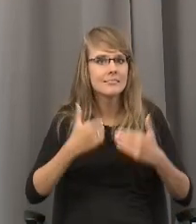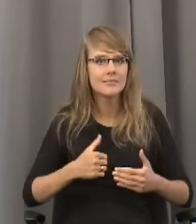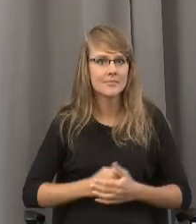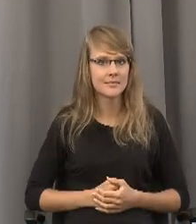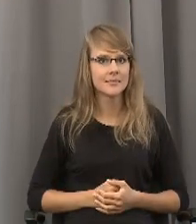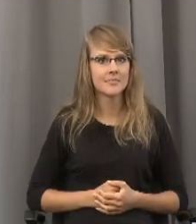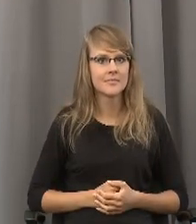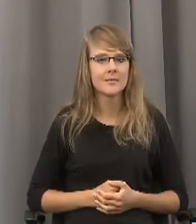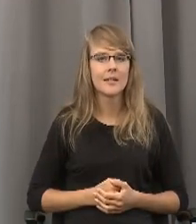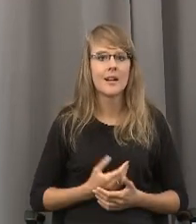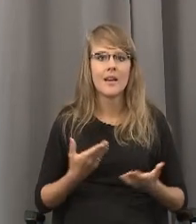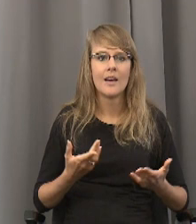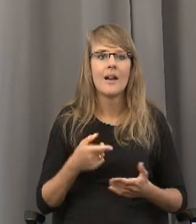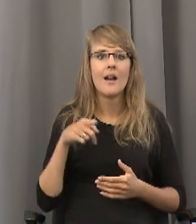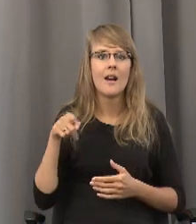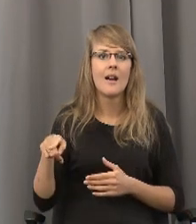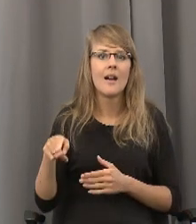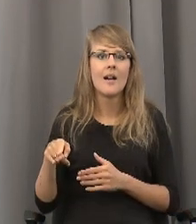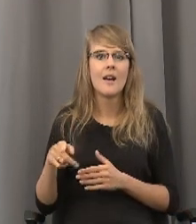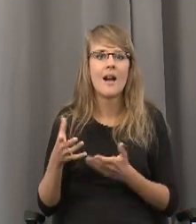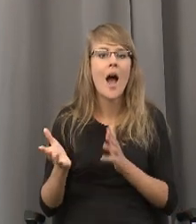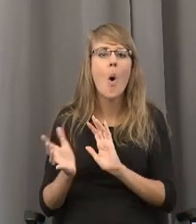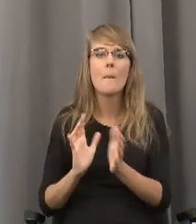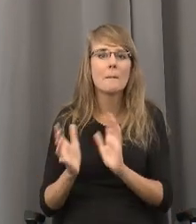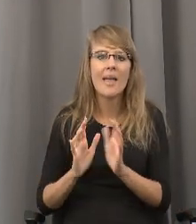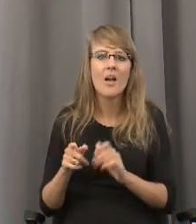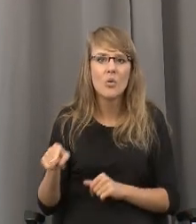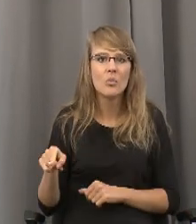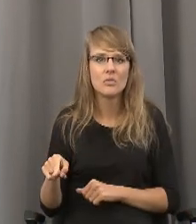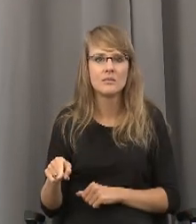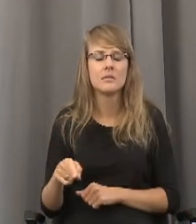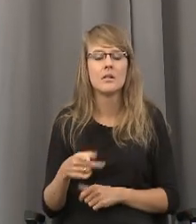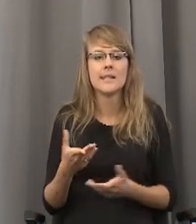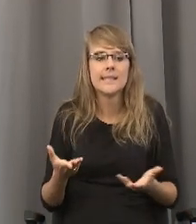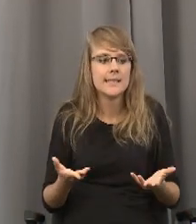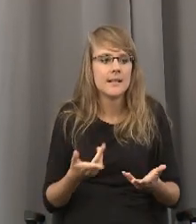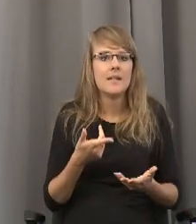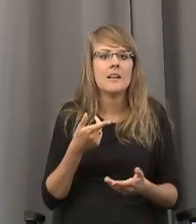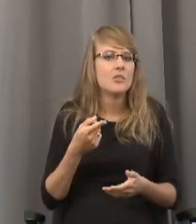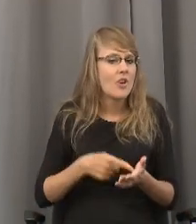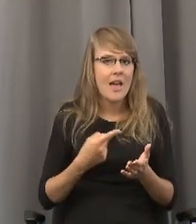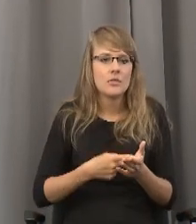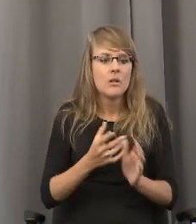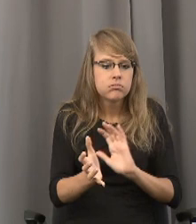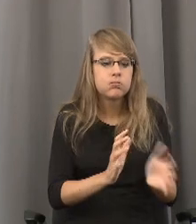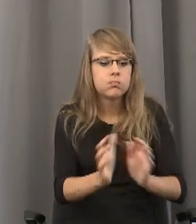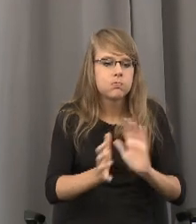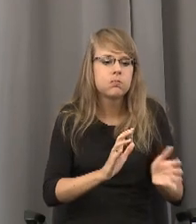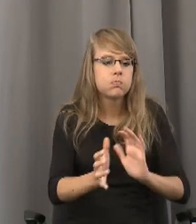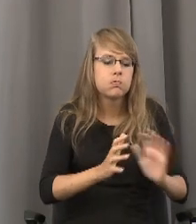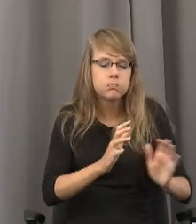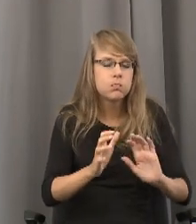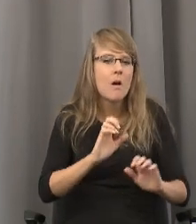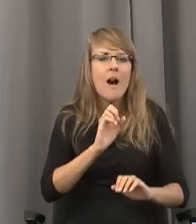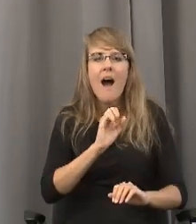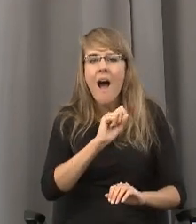brak edukacji opiekuna oznacza, że opiekun tak długo opiekuje chorym, dopóki nie ma dość, a